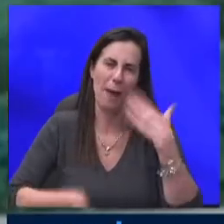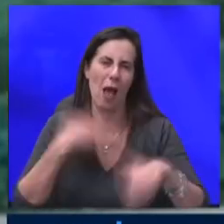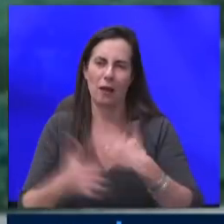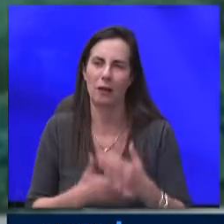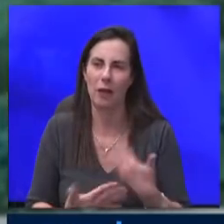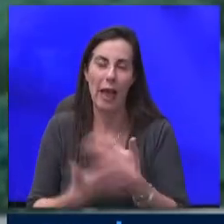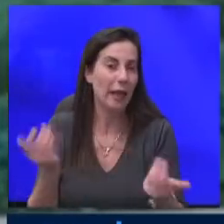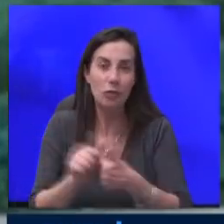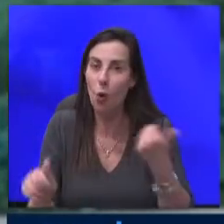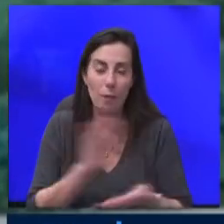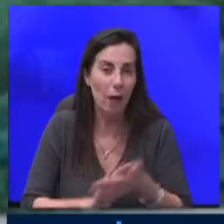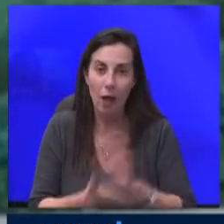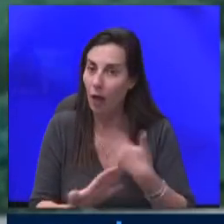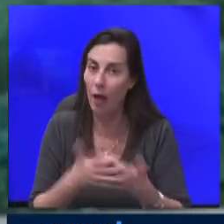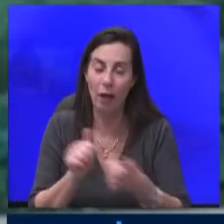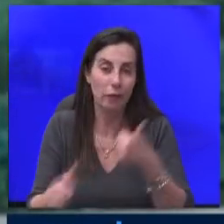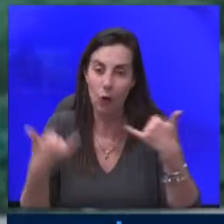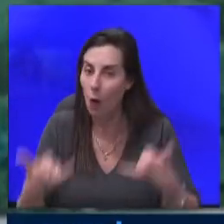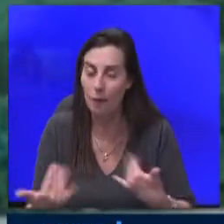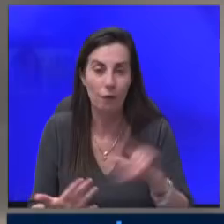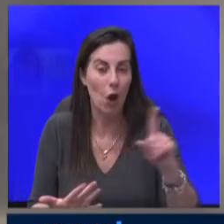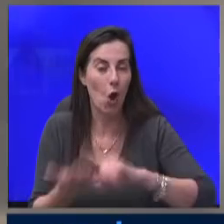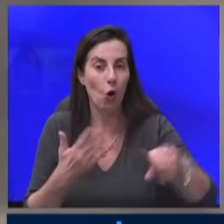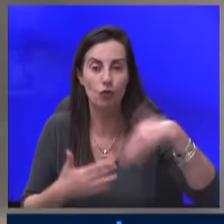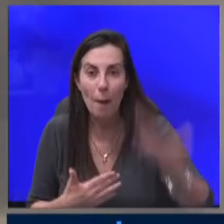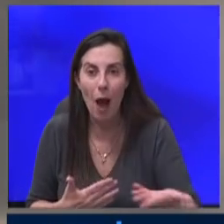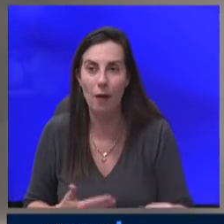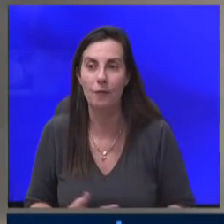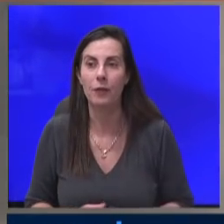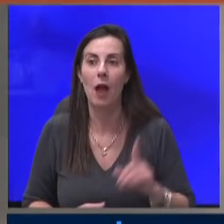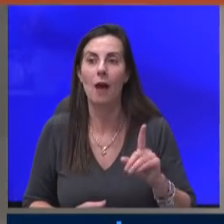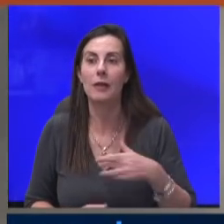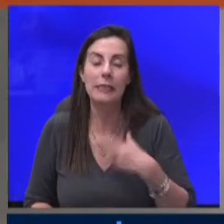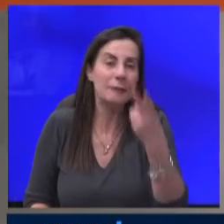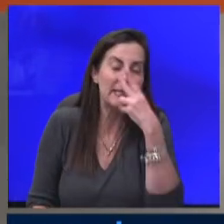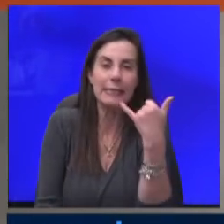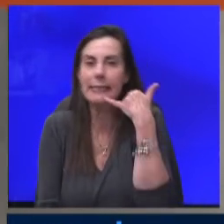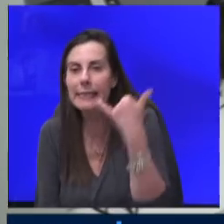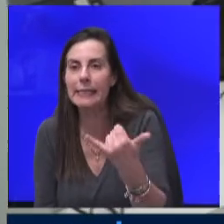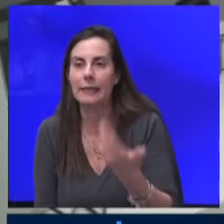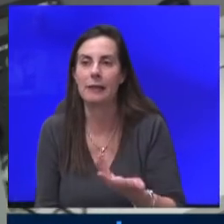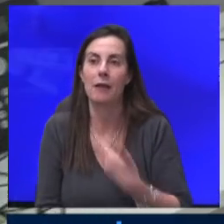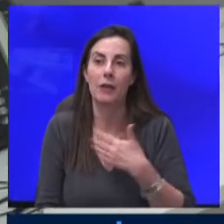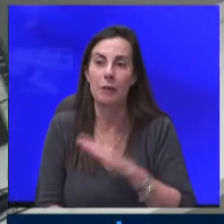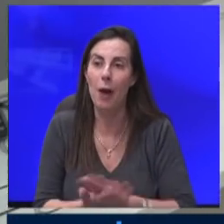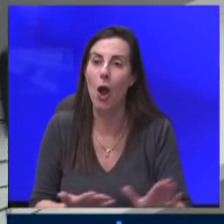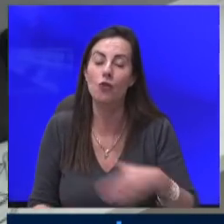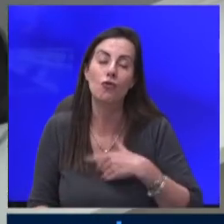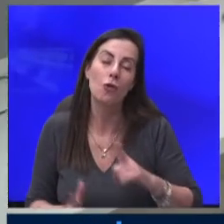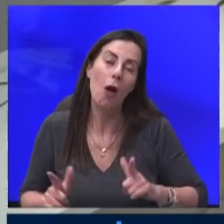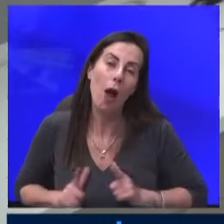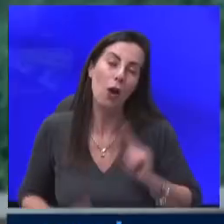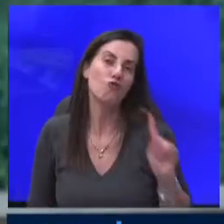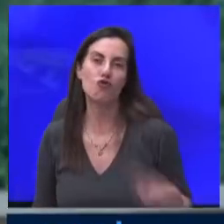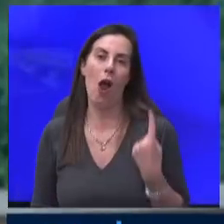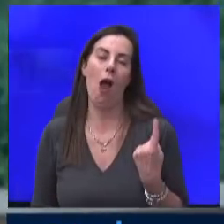תורים. אין תורים לא היום ולא בחודש הקרוב, ואז אני מנסה ליצור קשר, ואני פשוט מוצאת את עצמי ממתינה,